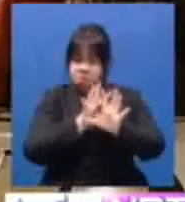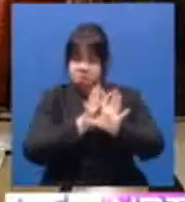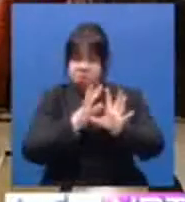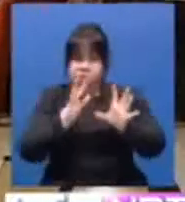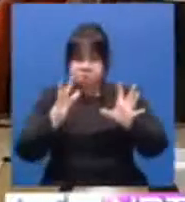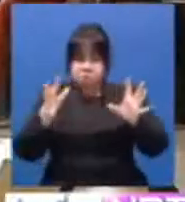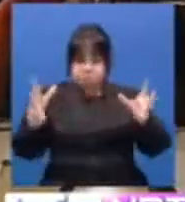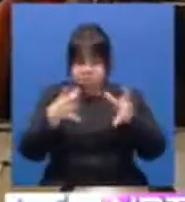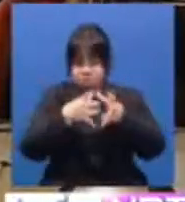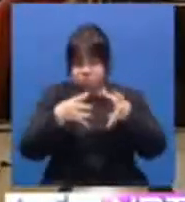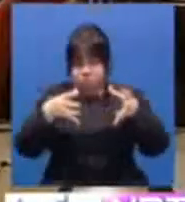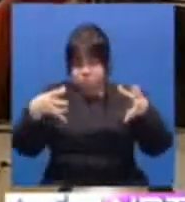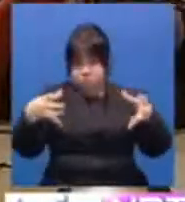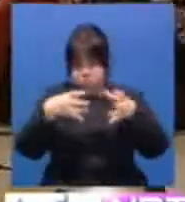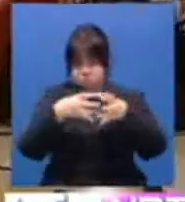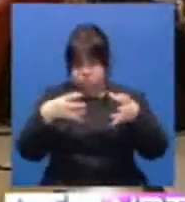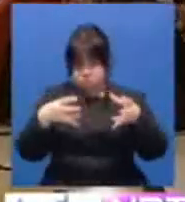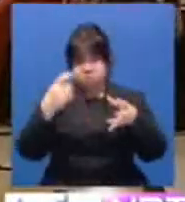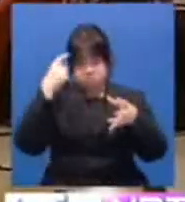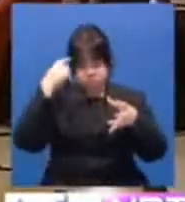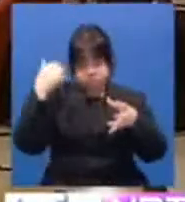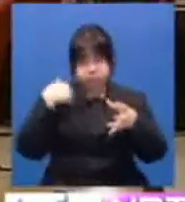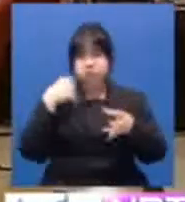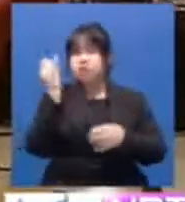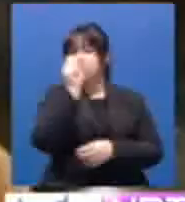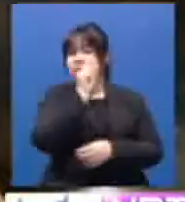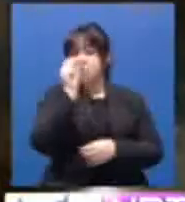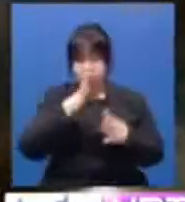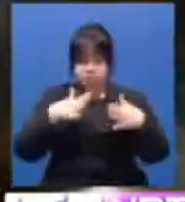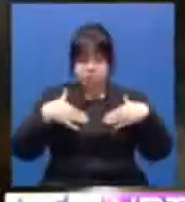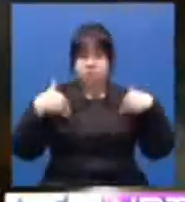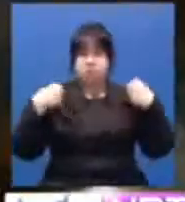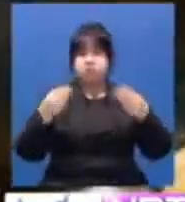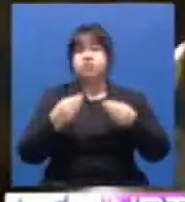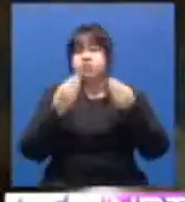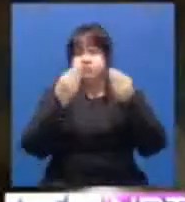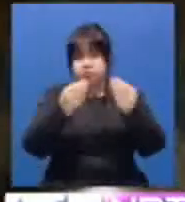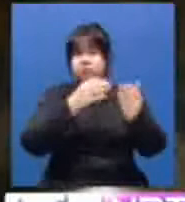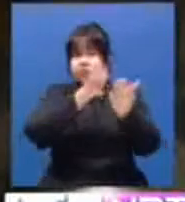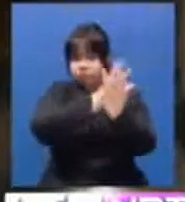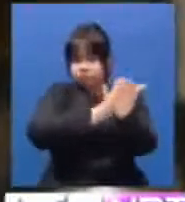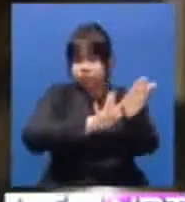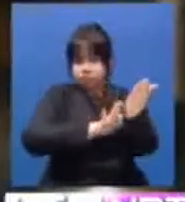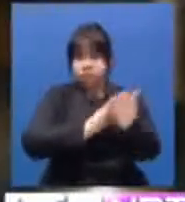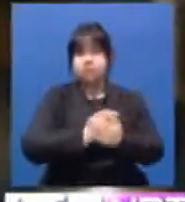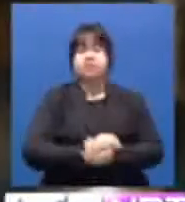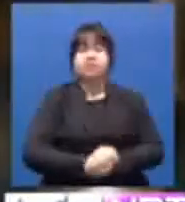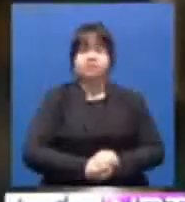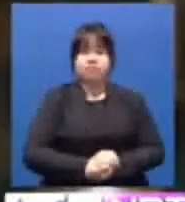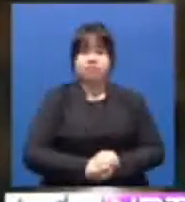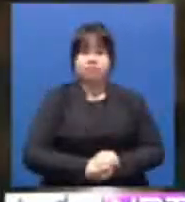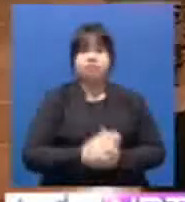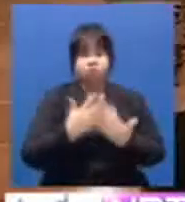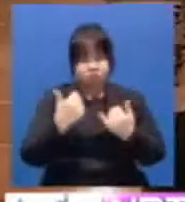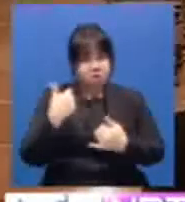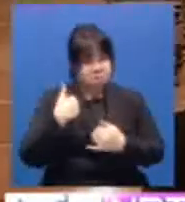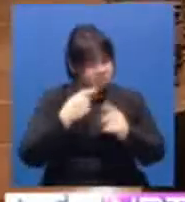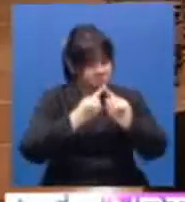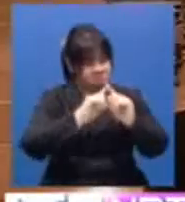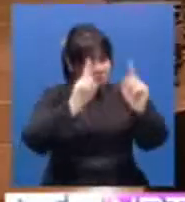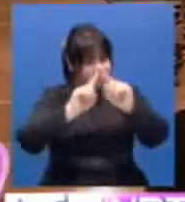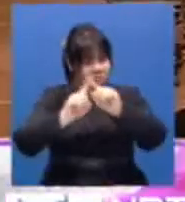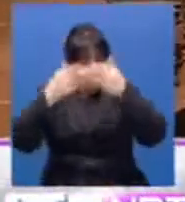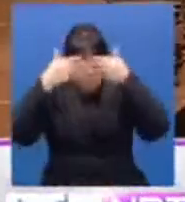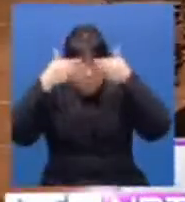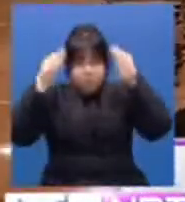ลปินอีกจำนวนมากที่พร้อมมอบความสุขผ่านเสียงเพลงให้คนไทยทั่วประเทศ มีเซอร์ไพรส์หลายคนนะครับที่จะเดินทางม